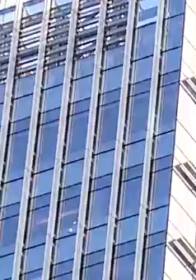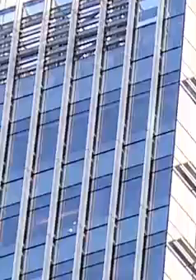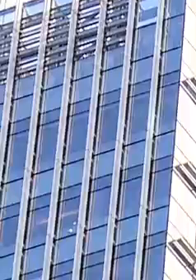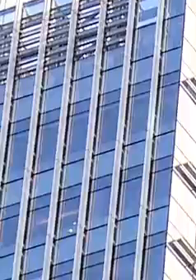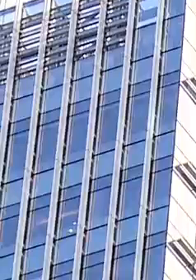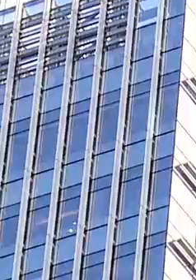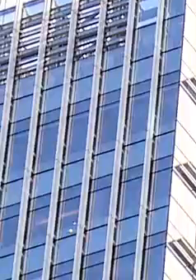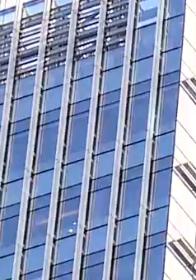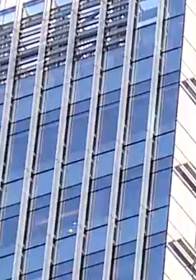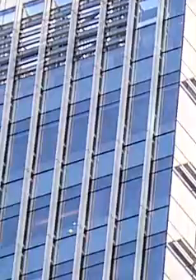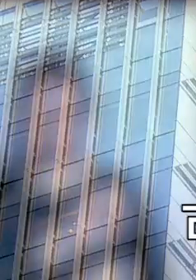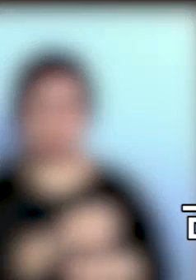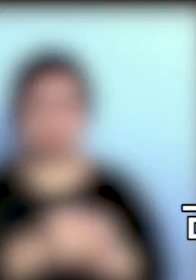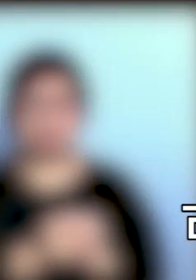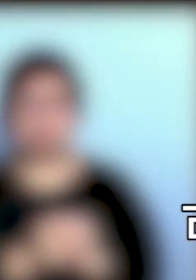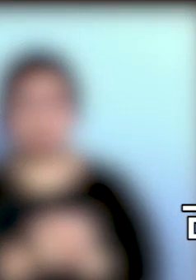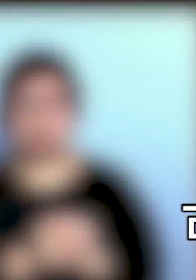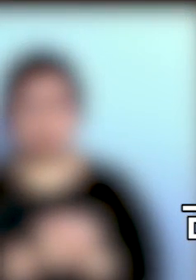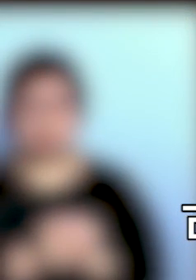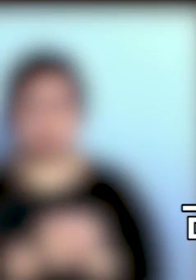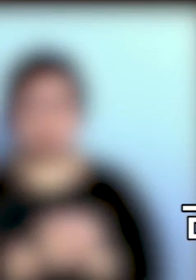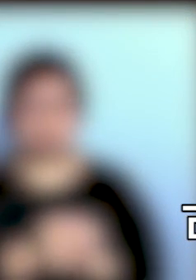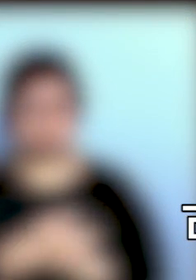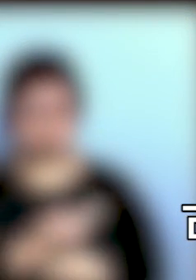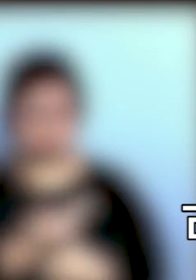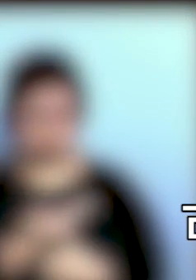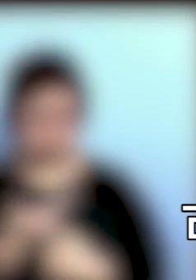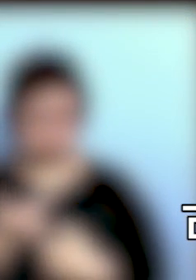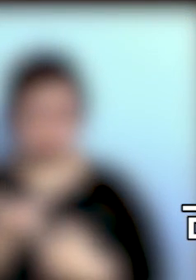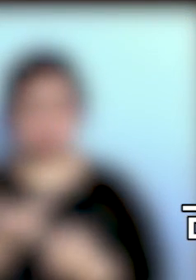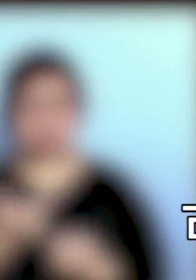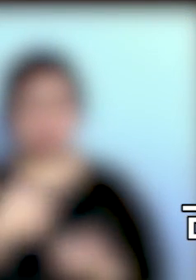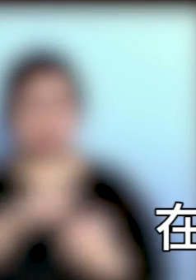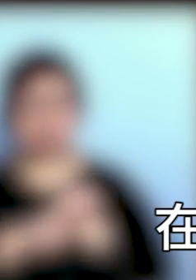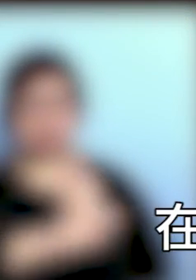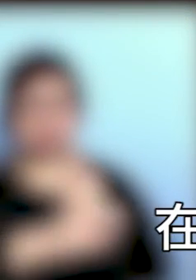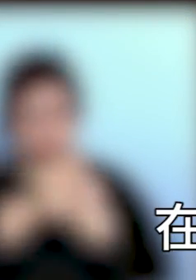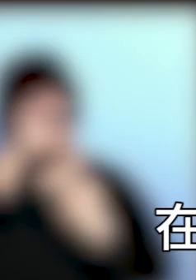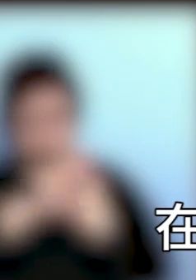宗和零宗。可见绝大部分的案件都是律政